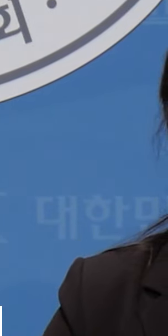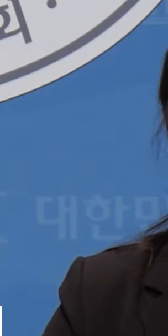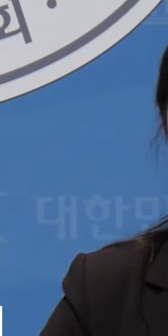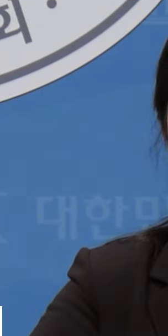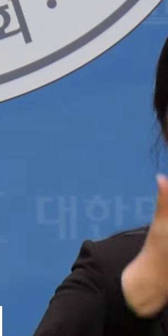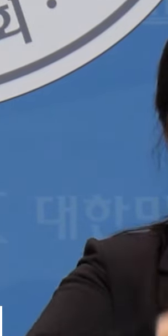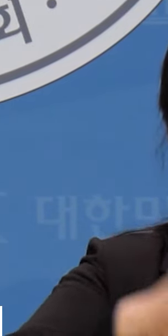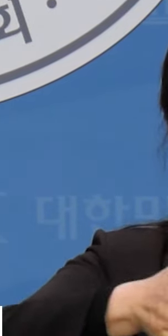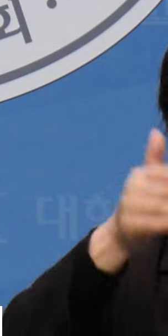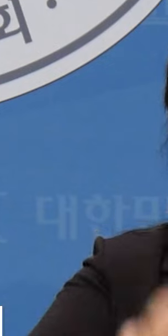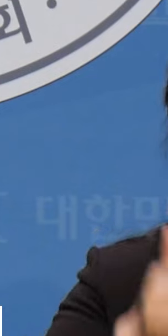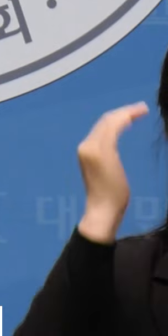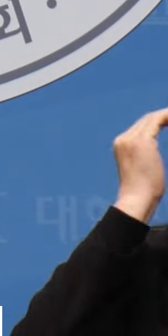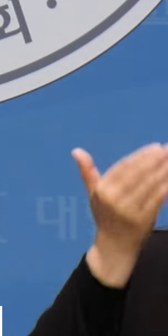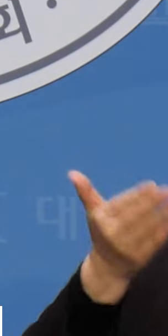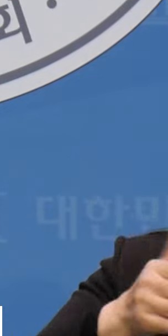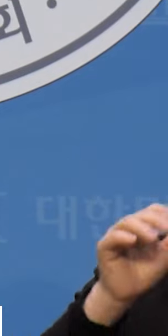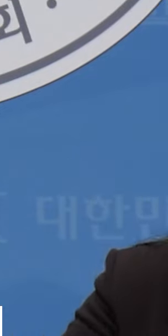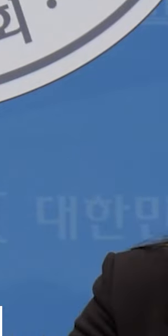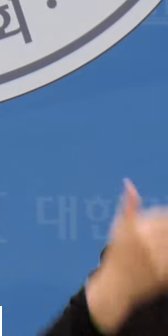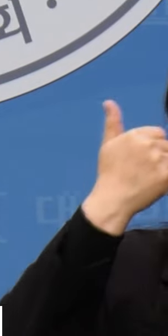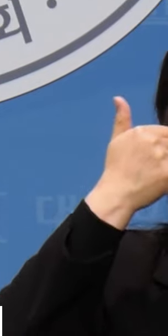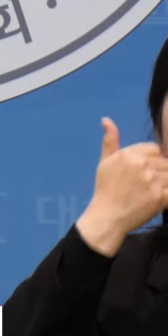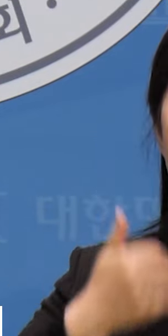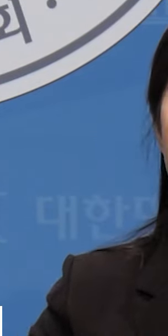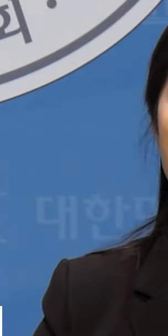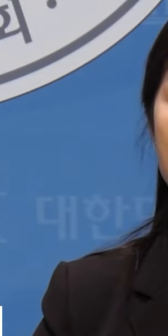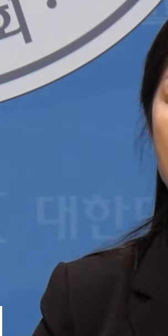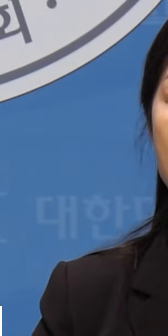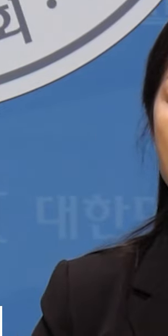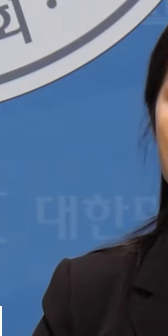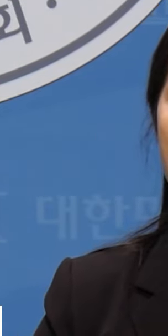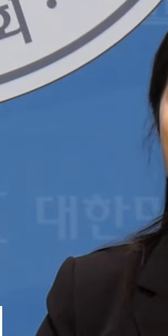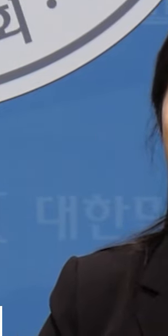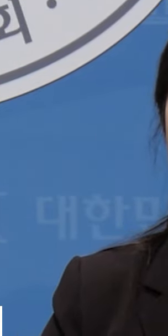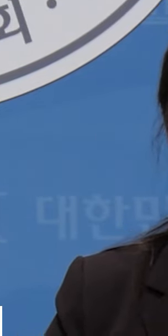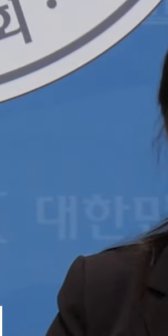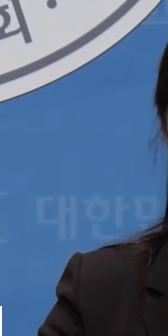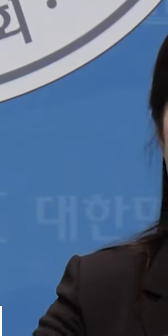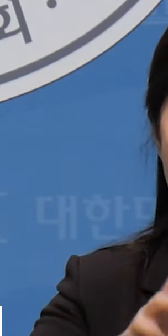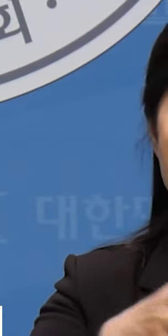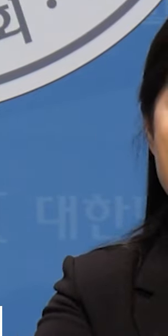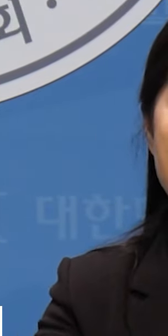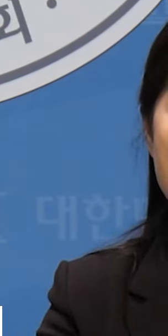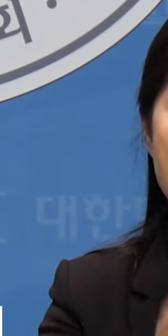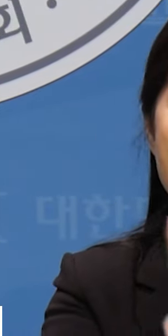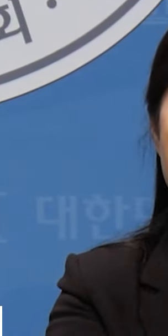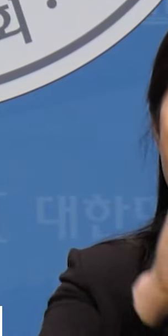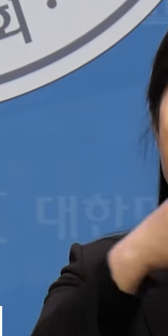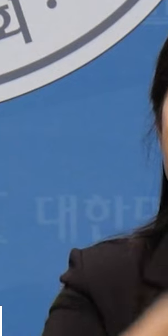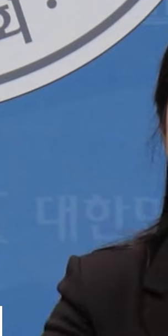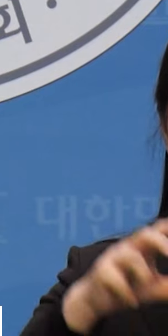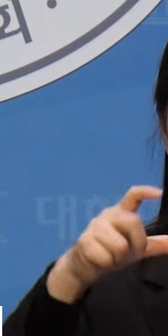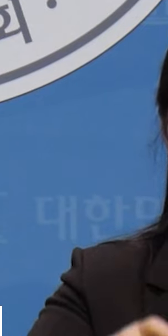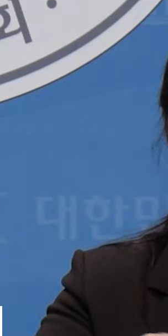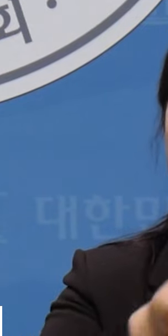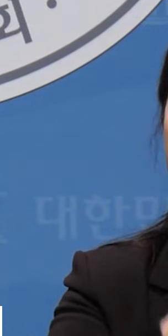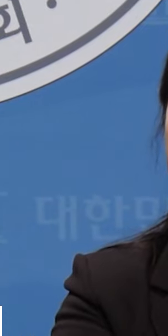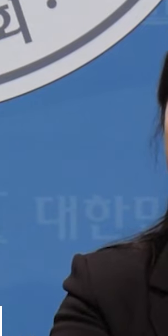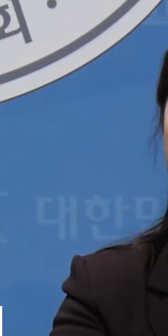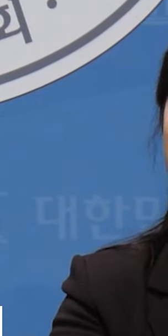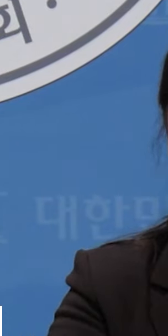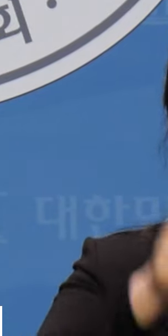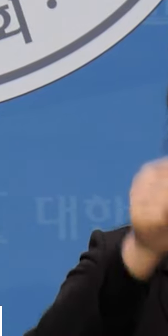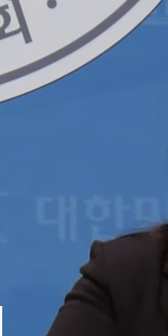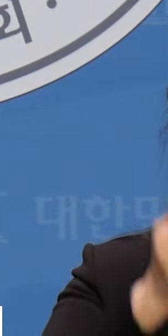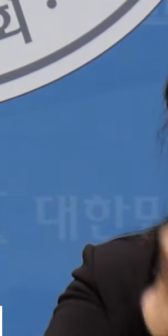공정 경선을 저해하는 행위 누가 하고 있습니까? 현재 국민의힘 분당구을 국회의원 지역구는